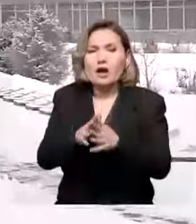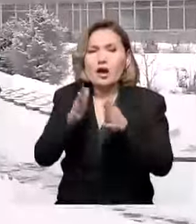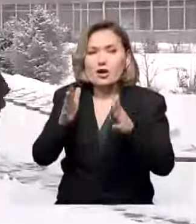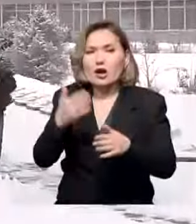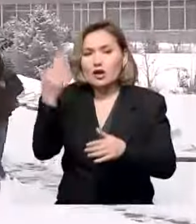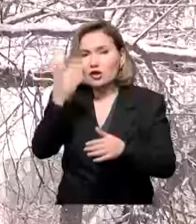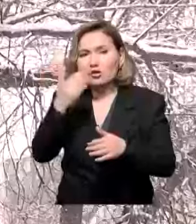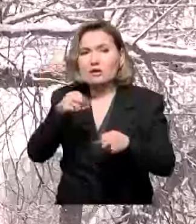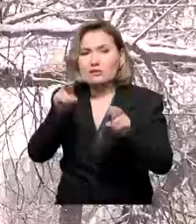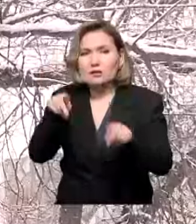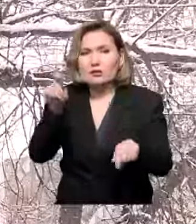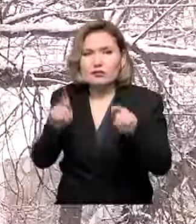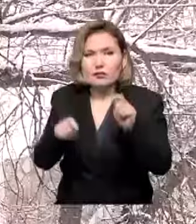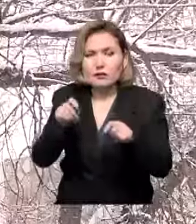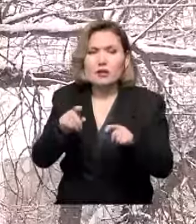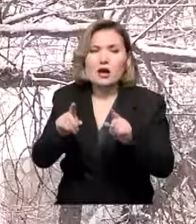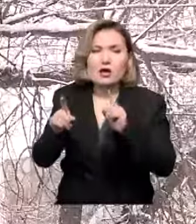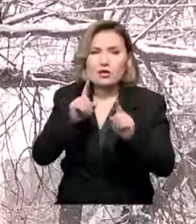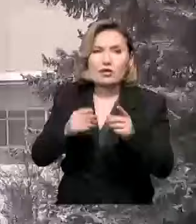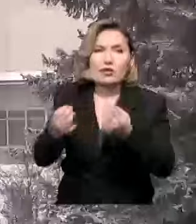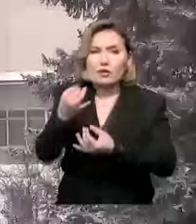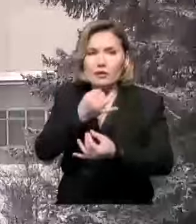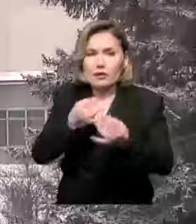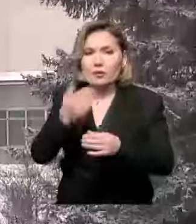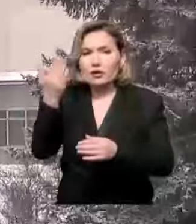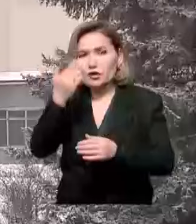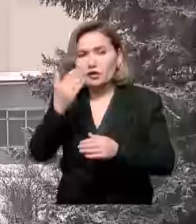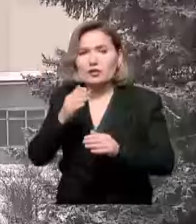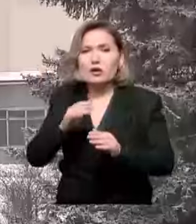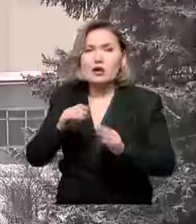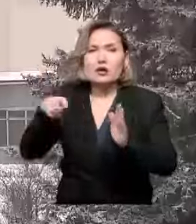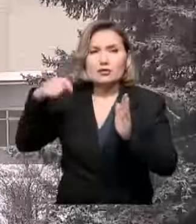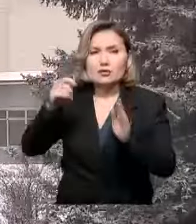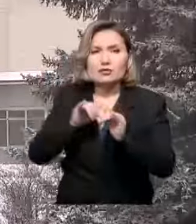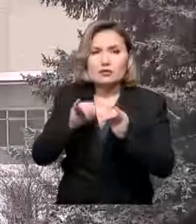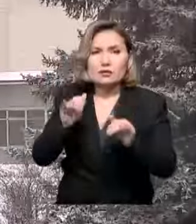кинобал ұйымдастырылмақ. Гүлжан Көленқызы, Зәбен Нарымбаев, 24 кезет, Алматыдан.